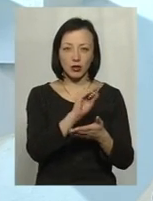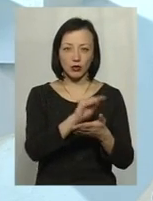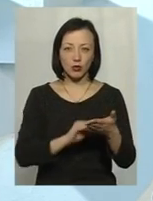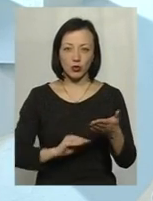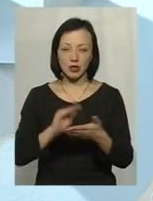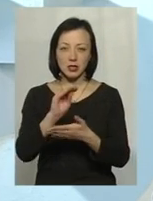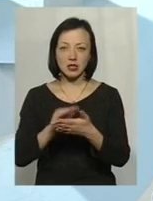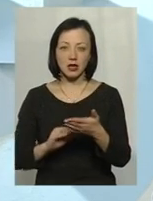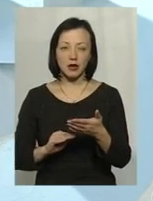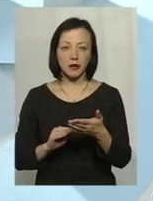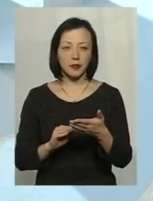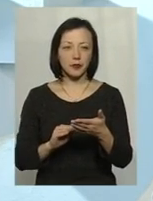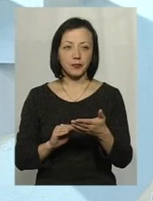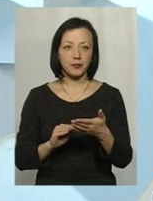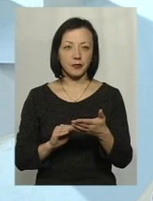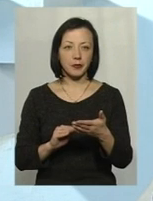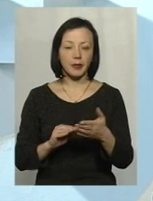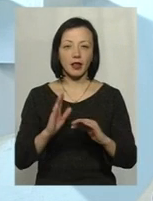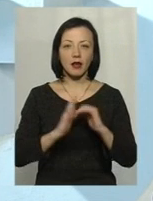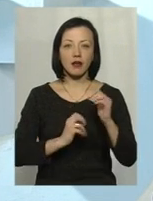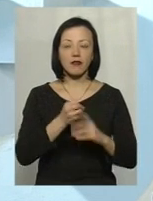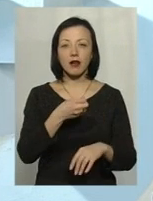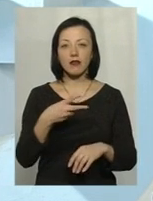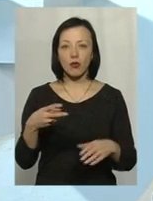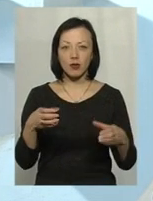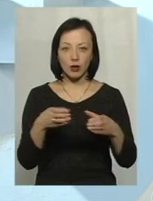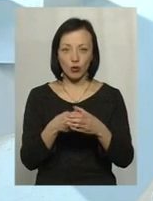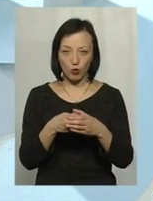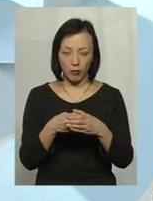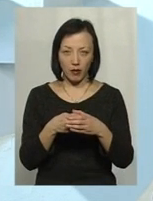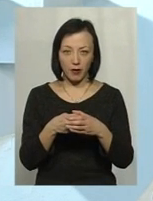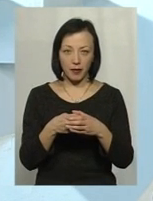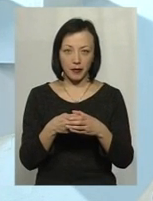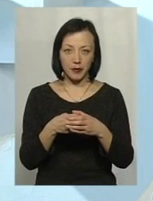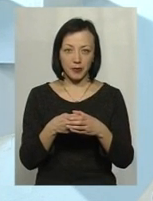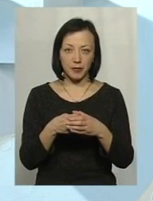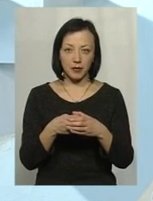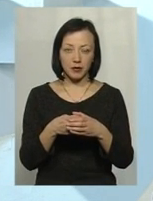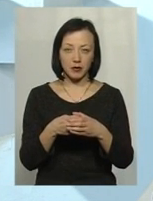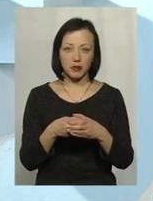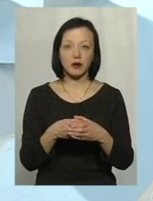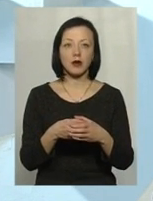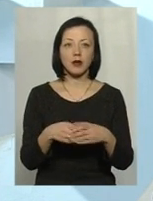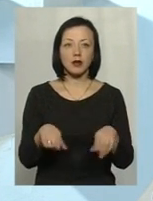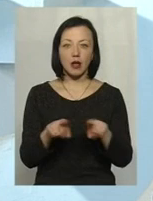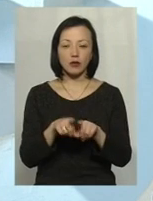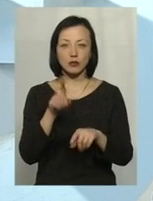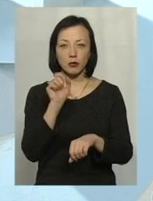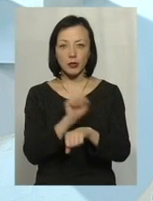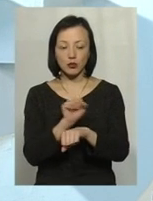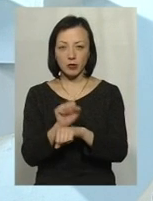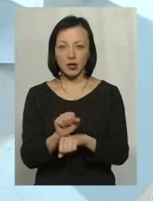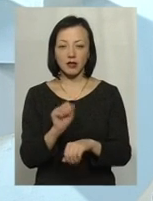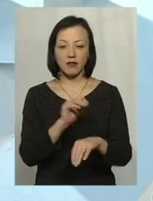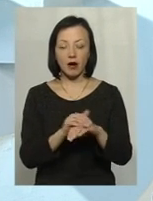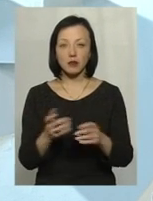непогана така, як непогана, кваліфікована група. Я думаю також, що ми маємо призупиняти ці факти. Тим більше,